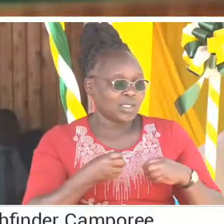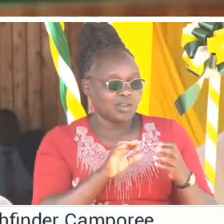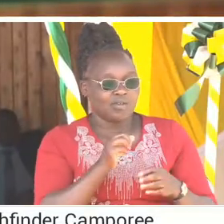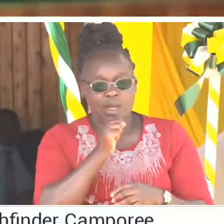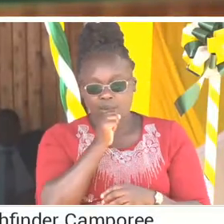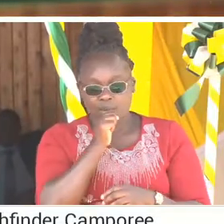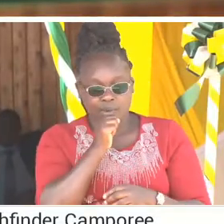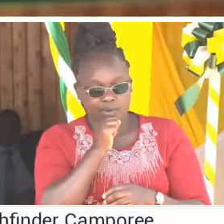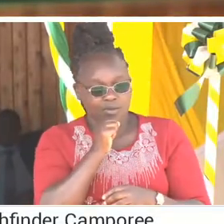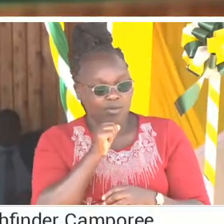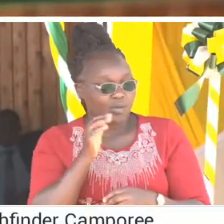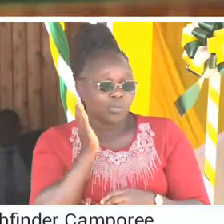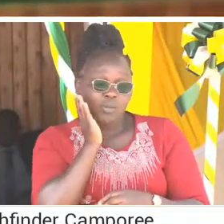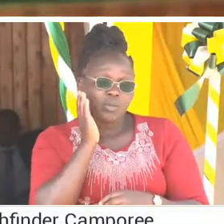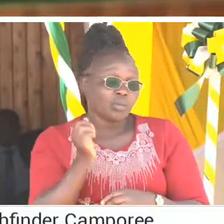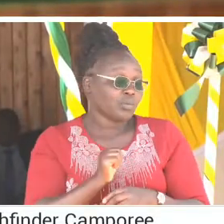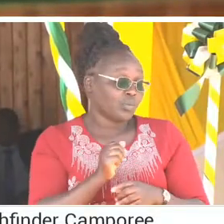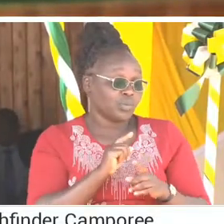salamu.